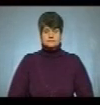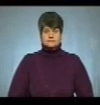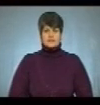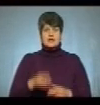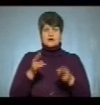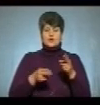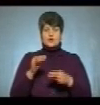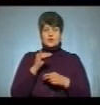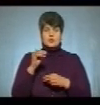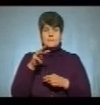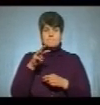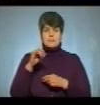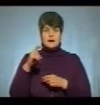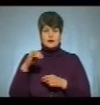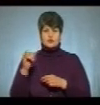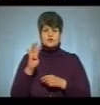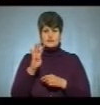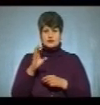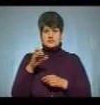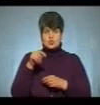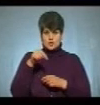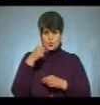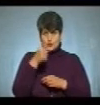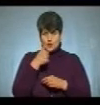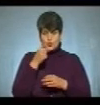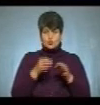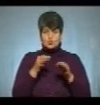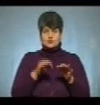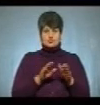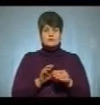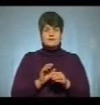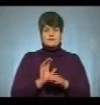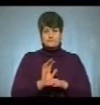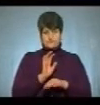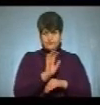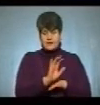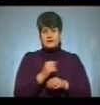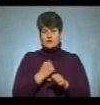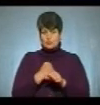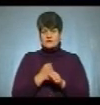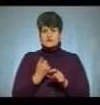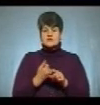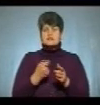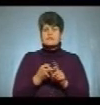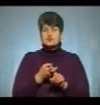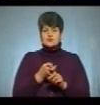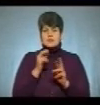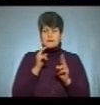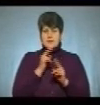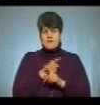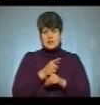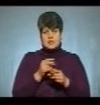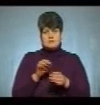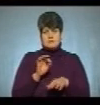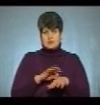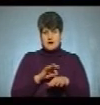Хірургу Юрію Михайлюку, якого 4 січня цього року суд відсторонив від роботи через неправильний діагноз, який призвів до смерті